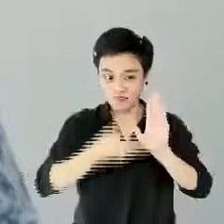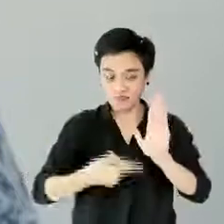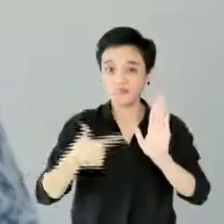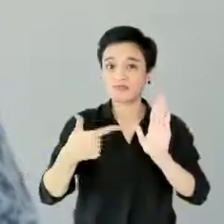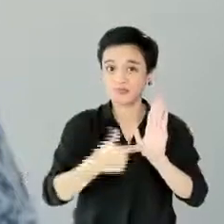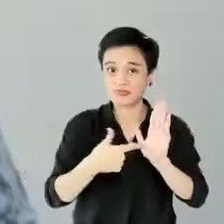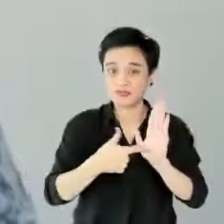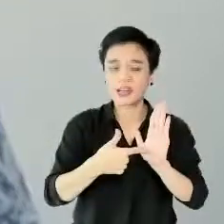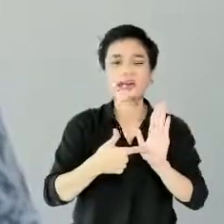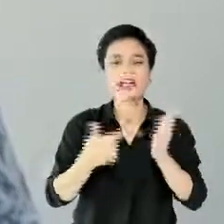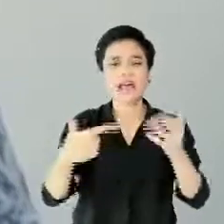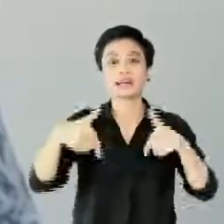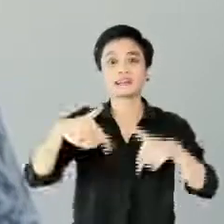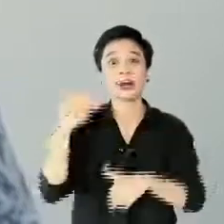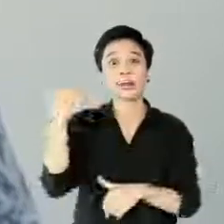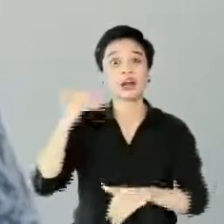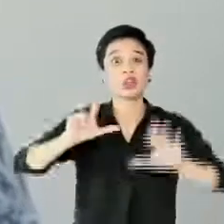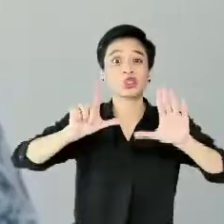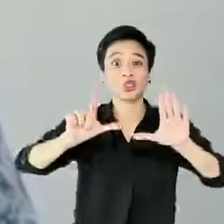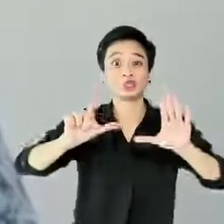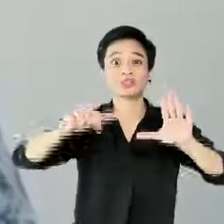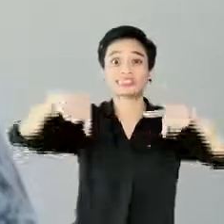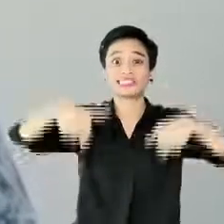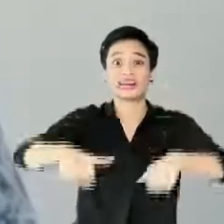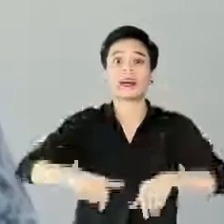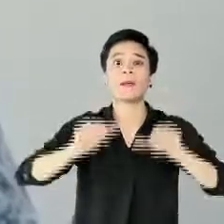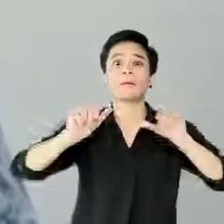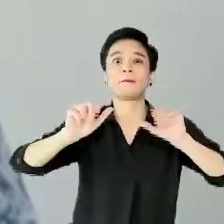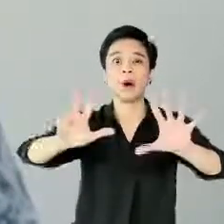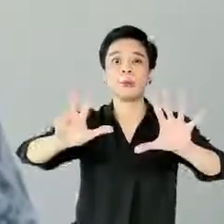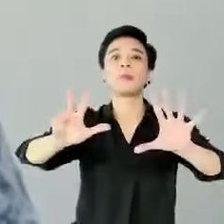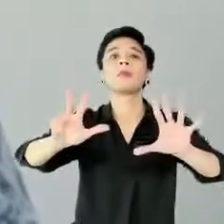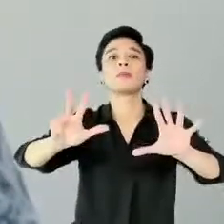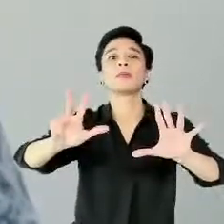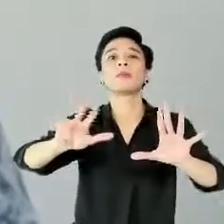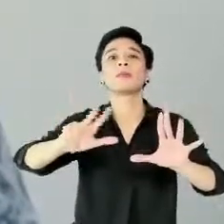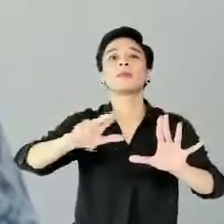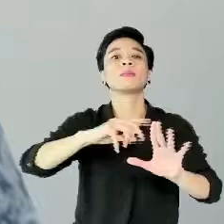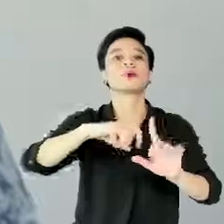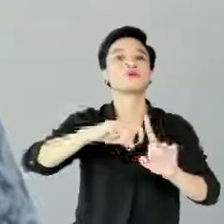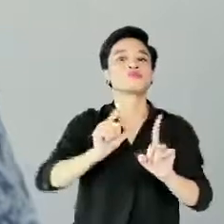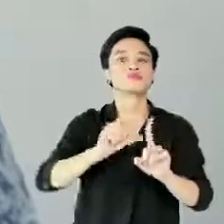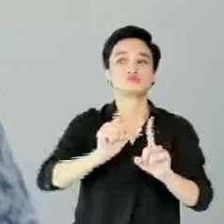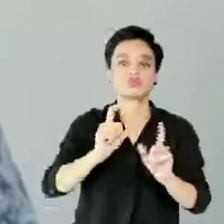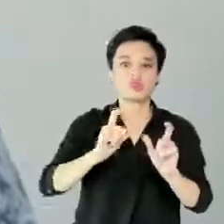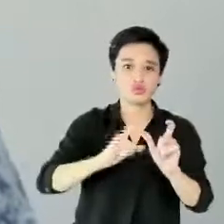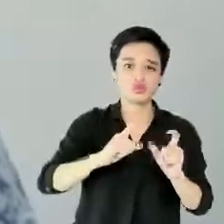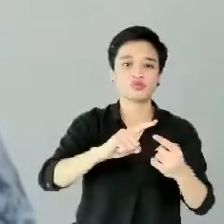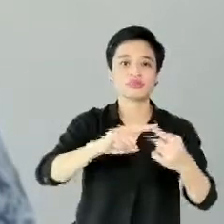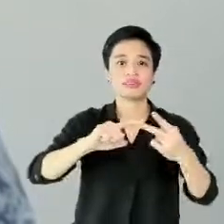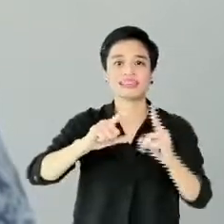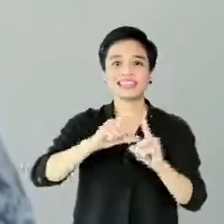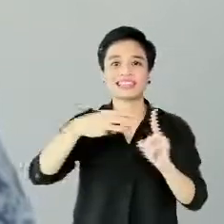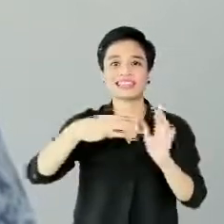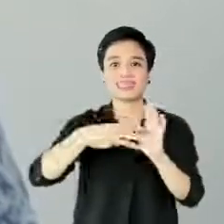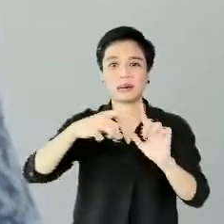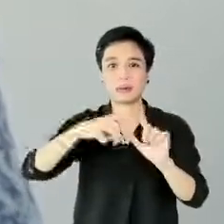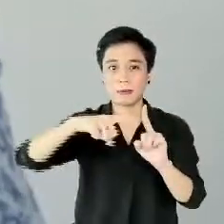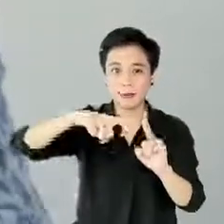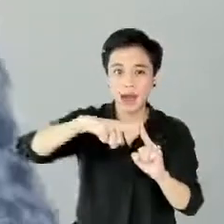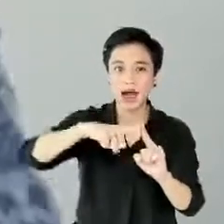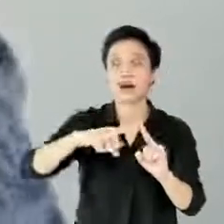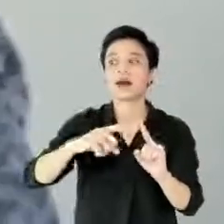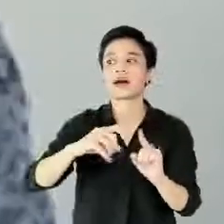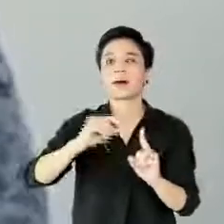nya sudah jadi 8 Oke jadi Kudus Demak Jepara Pati Blora tegal-brebes